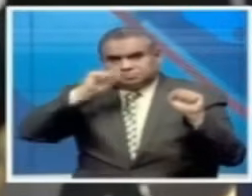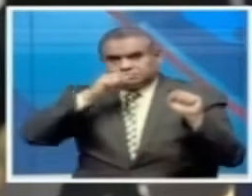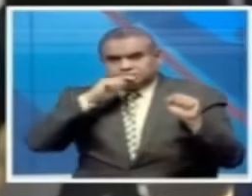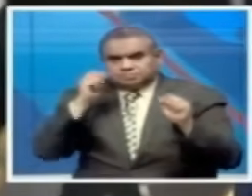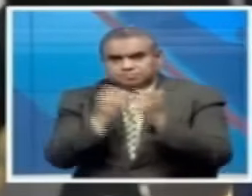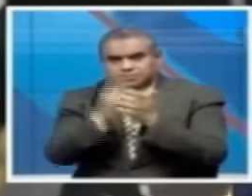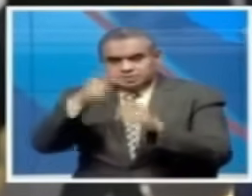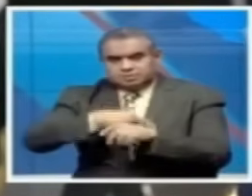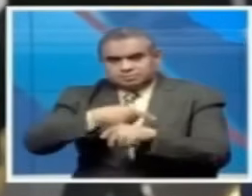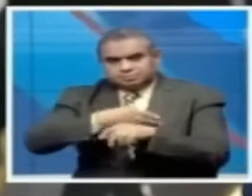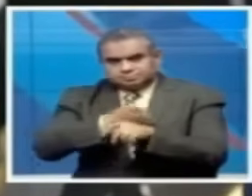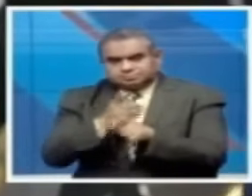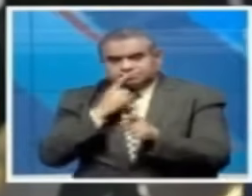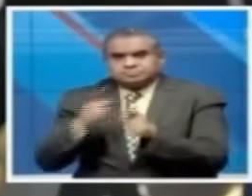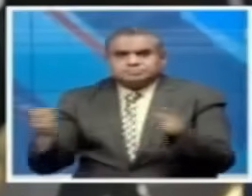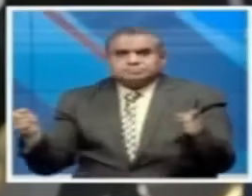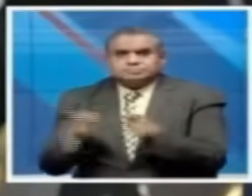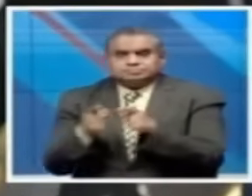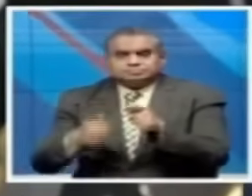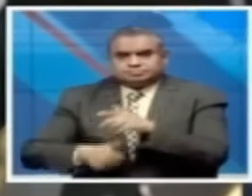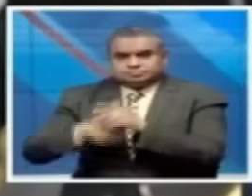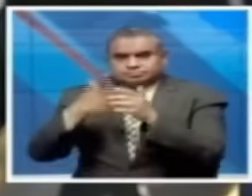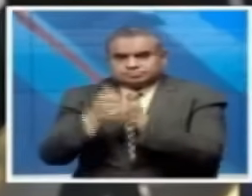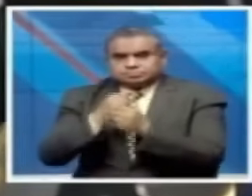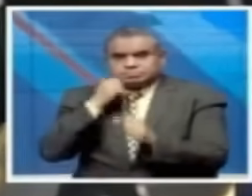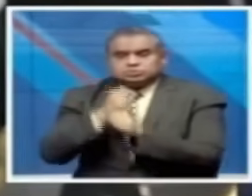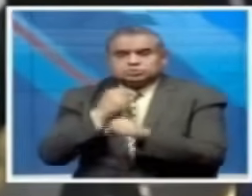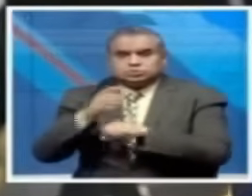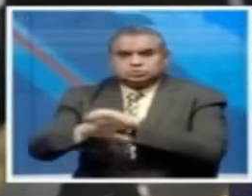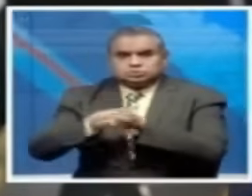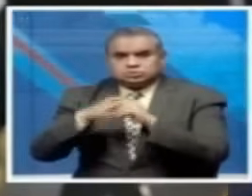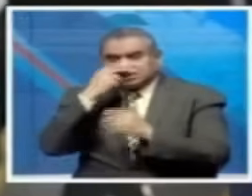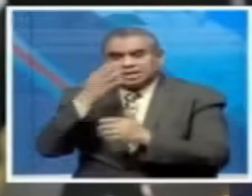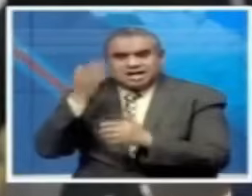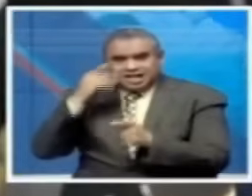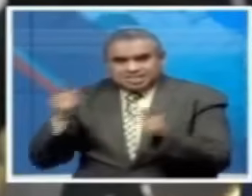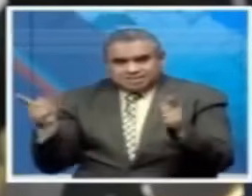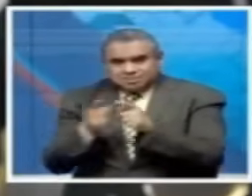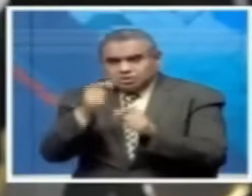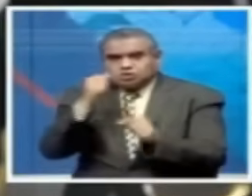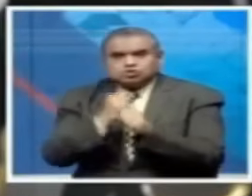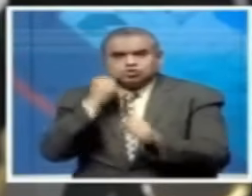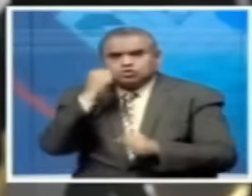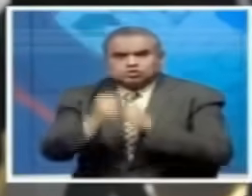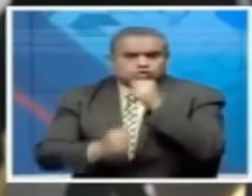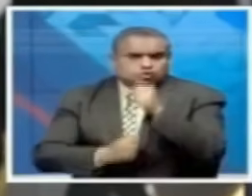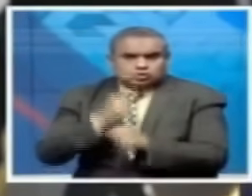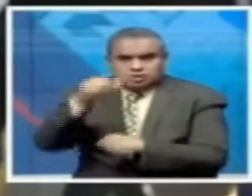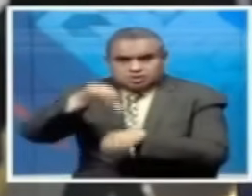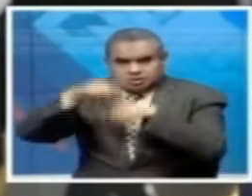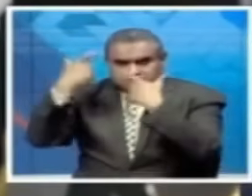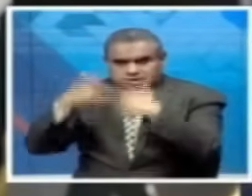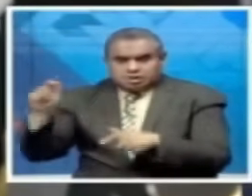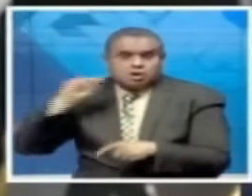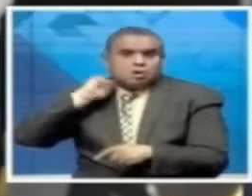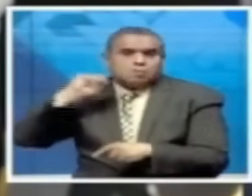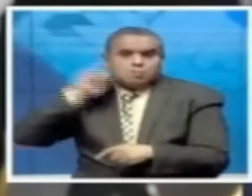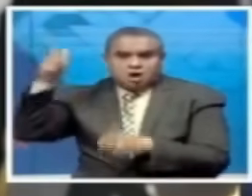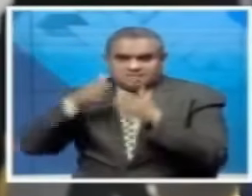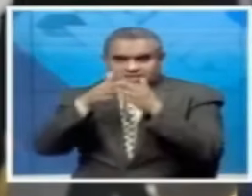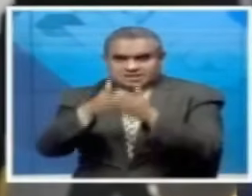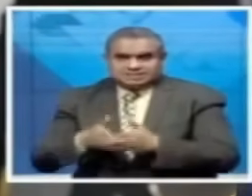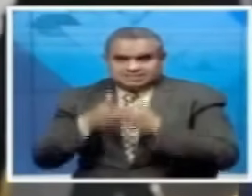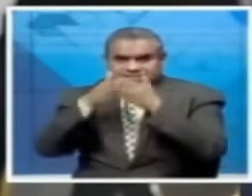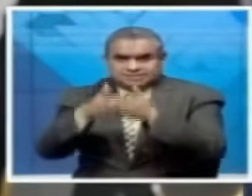زمنيه بسيطه جدا اللي ما انجزش في سنين كتير. بالنسبة لنا احنا في السويس حسينا بالموضوع